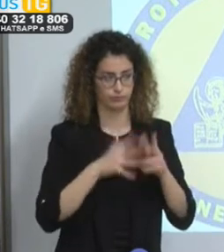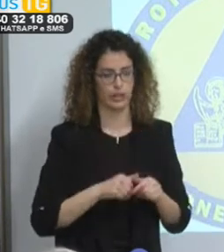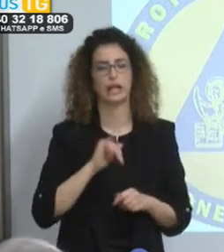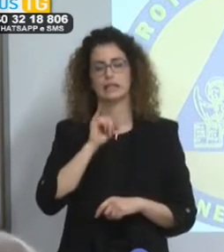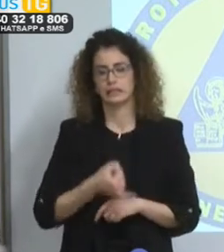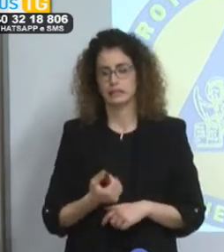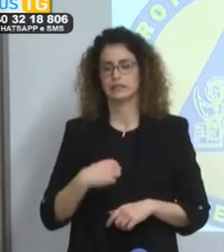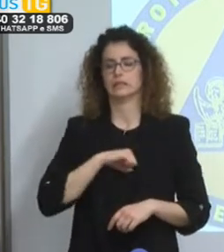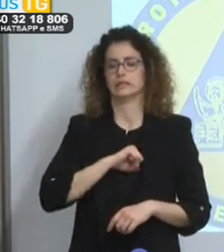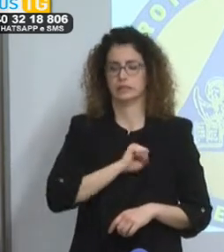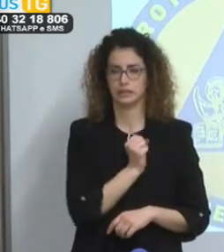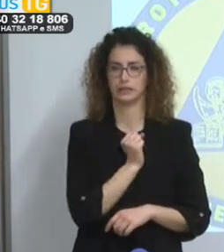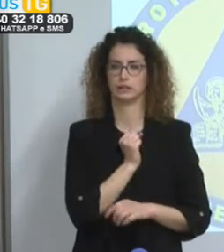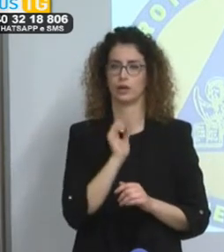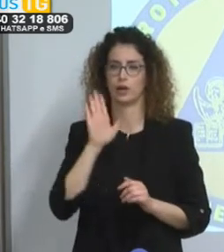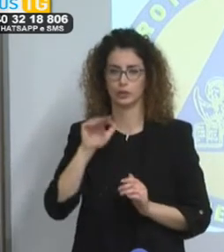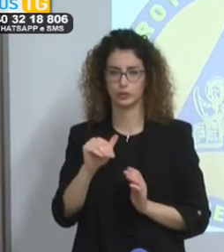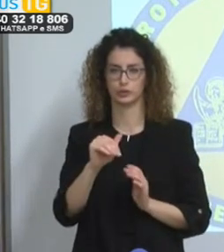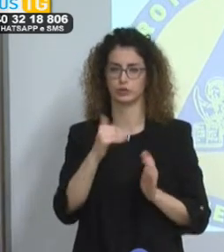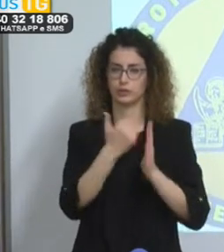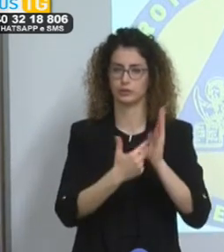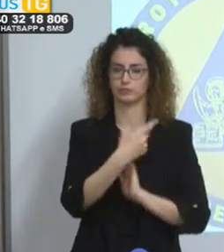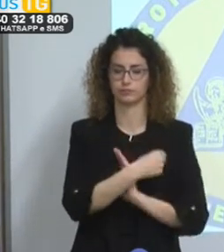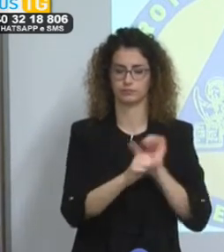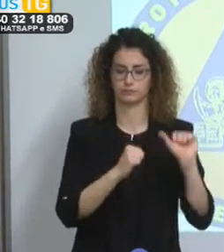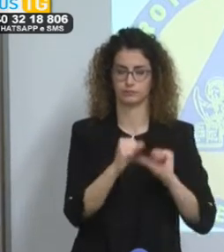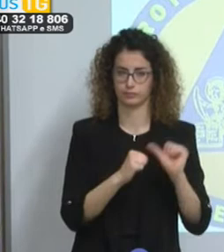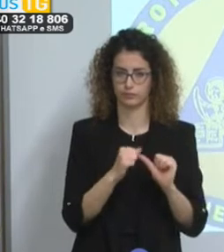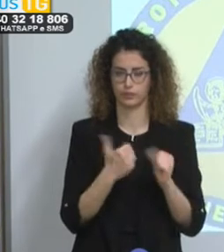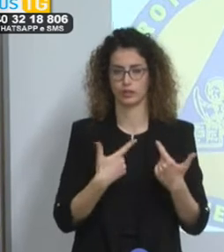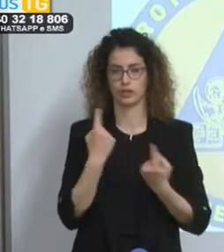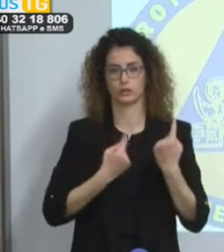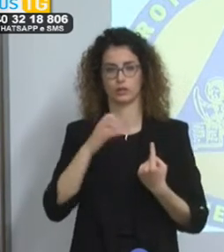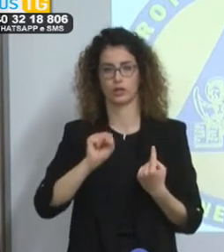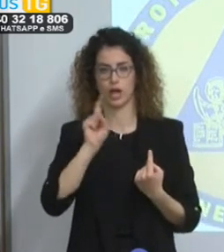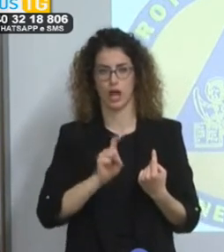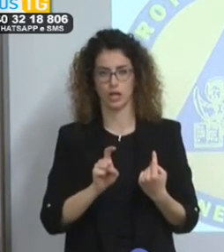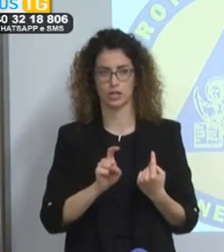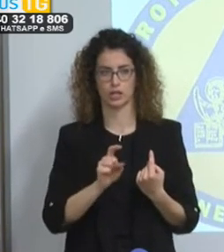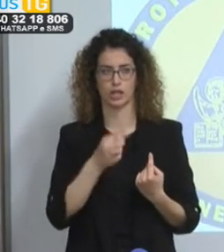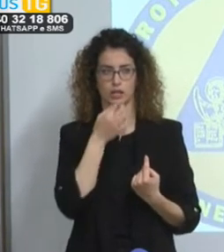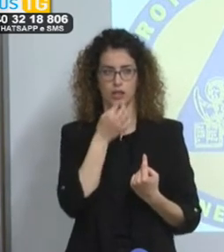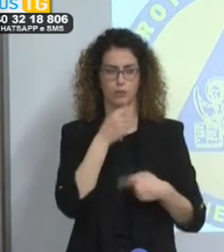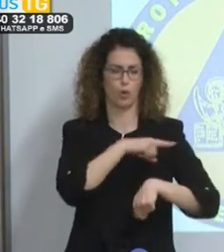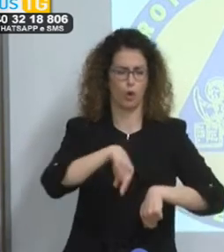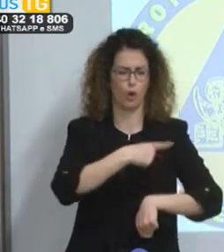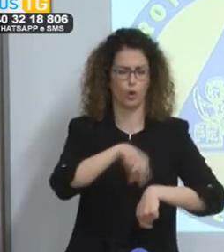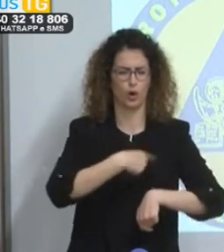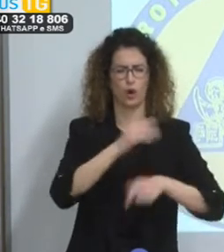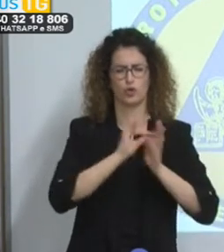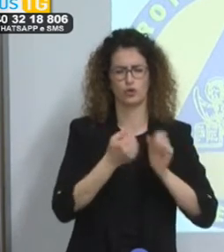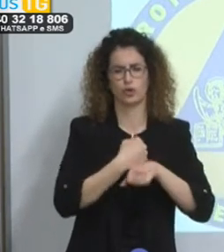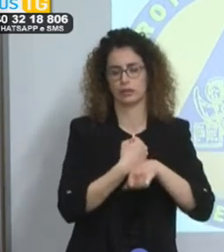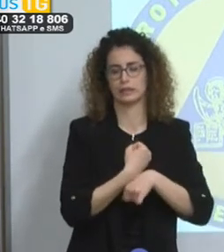quotidianamente purtroppo in continuo cambiamento, perché solo la vicenda AstraZeneca per noi ha significato buttare via ore e ore e giorni di lavoro, e